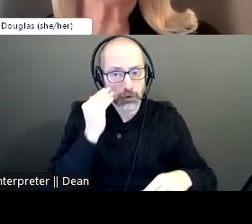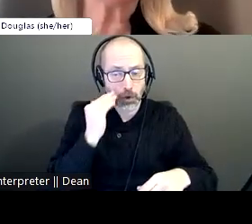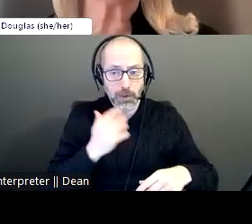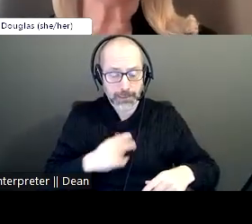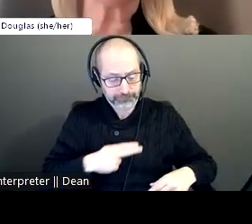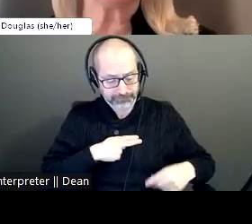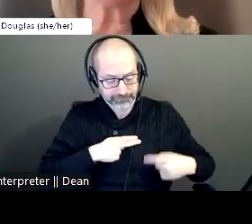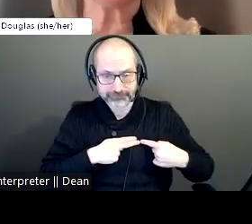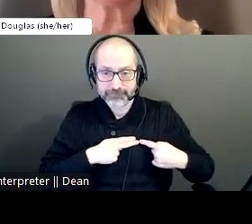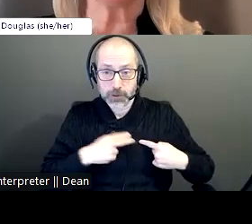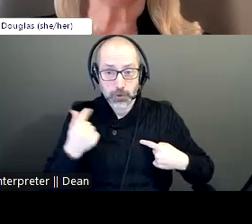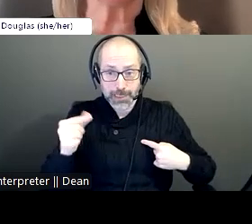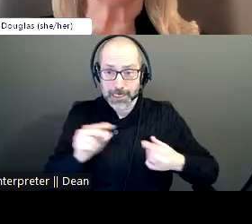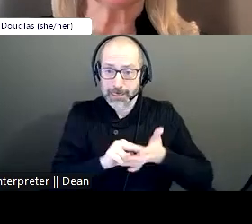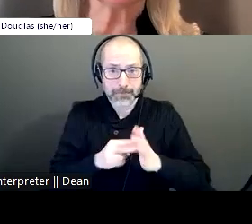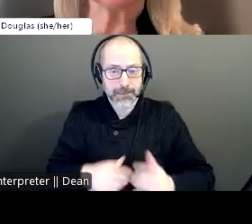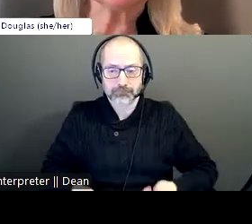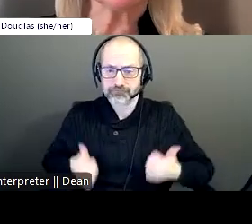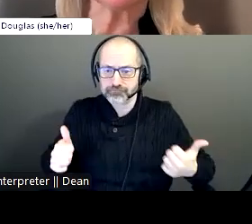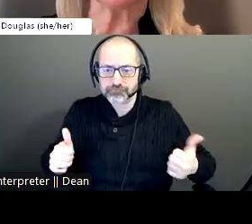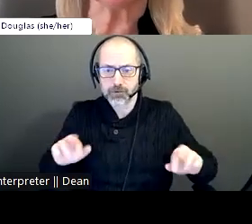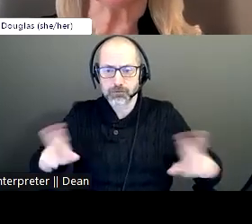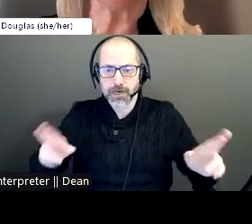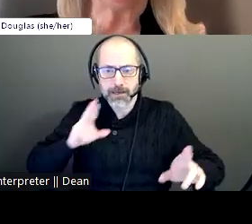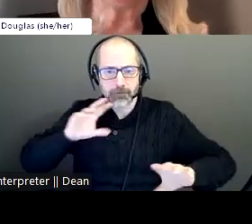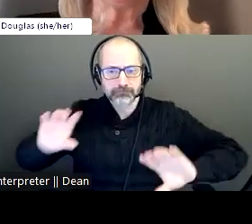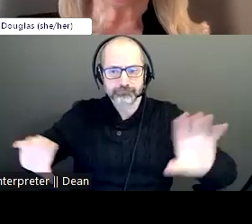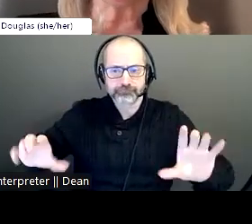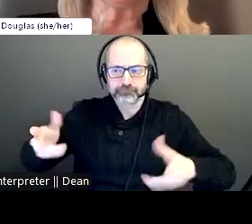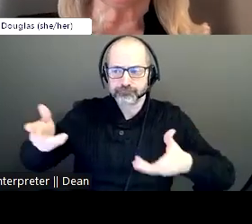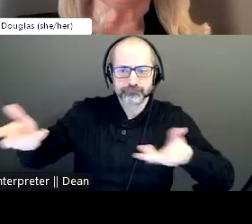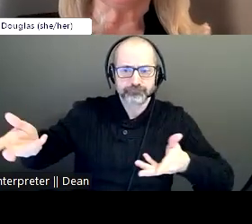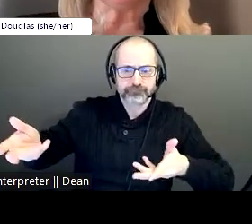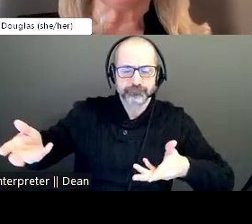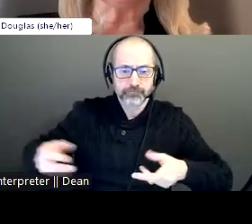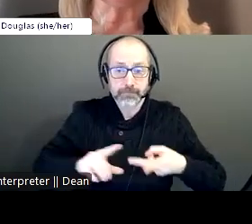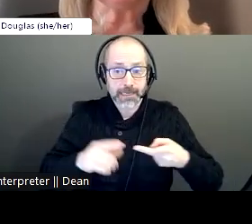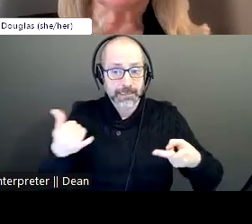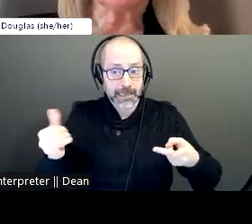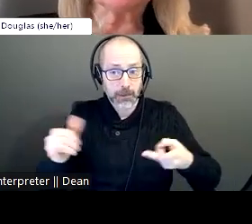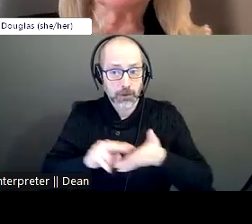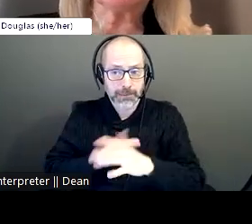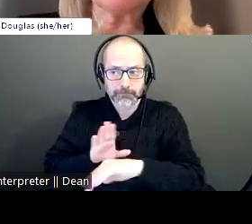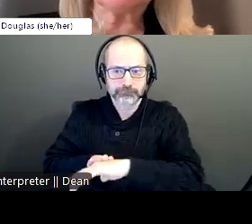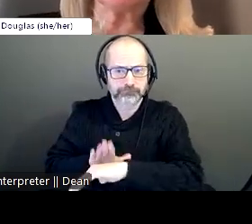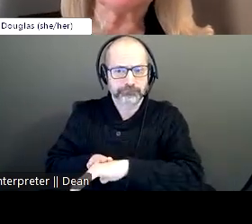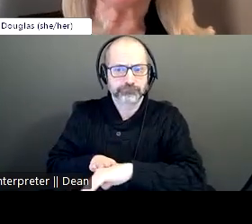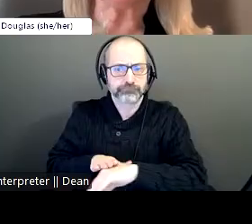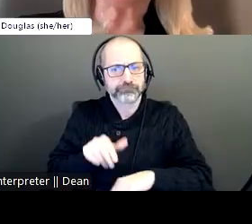sont. Vert, c'est bon, venez me parler, jaune, bon, peut être un peu